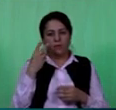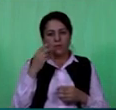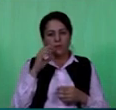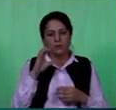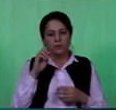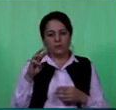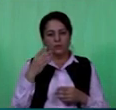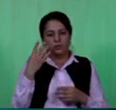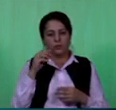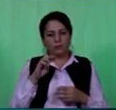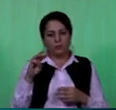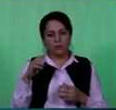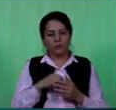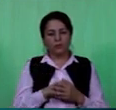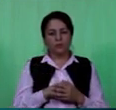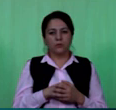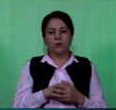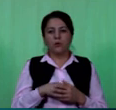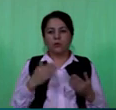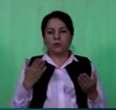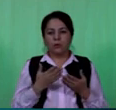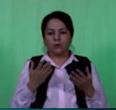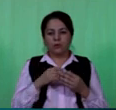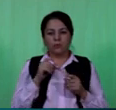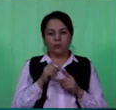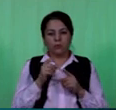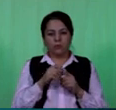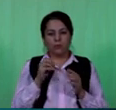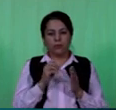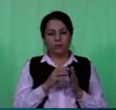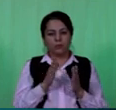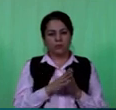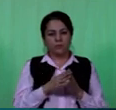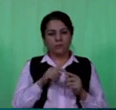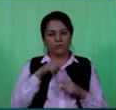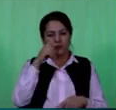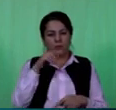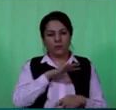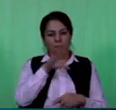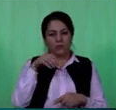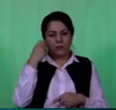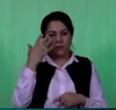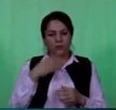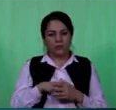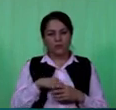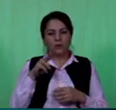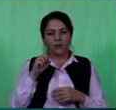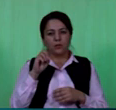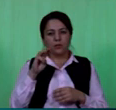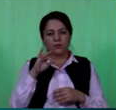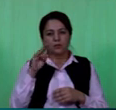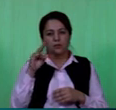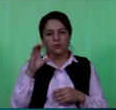4 миллиметра какими буквами мы обозначим вершины вы тоже знаете латинскими буквами